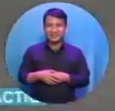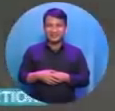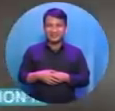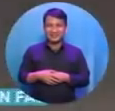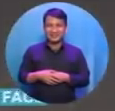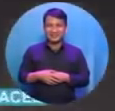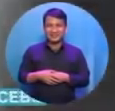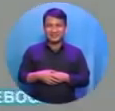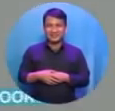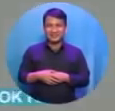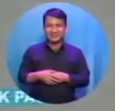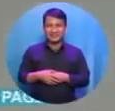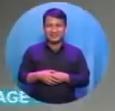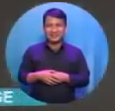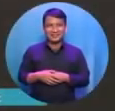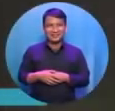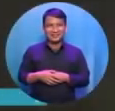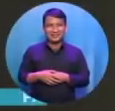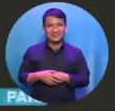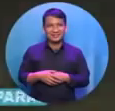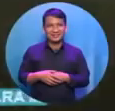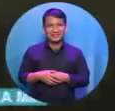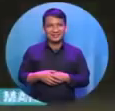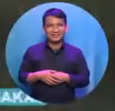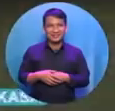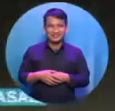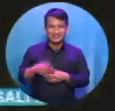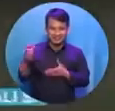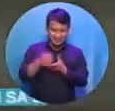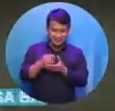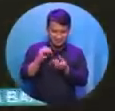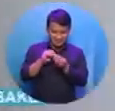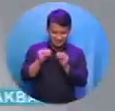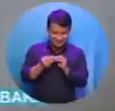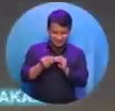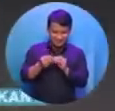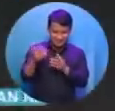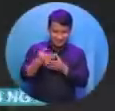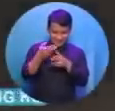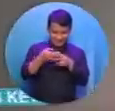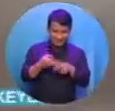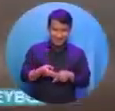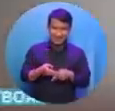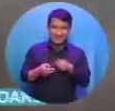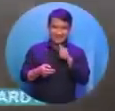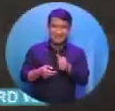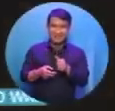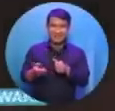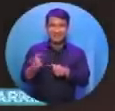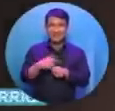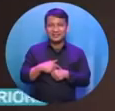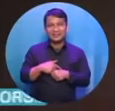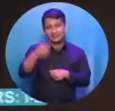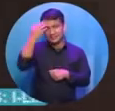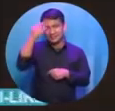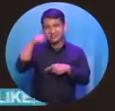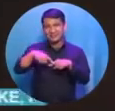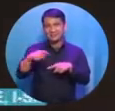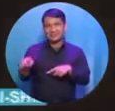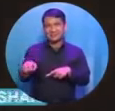1, 2, 3. Hindi nakuha kang mga pangalan? Apat. Nakuha mo ba yung mga pangalan, sir? Hindi ko po sila kilala, sir, dahil nangungupala po ako